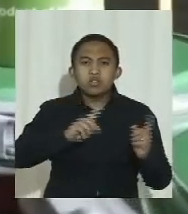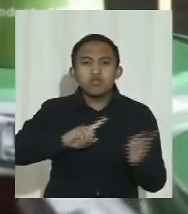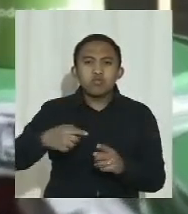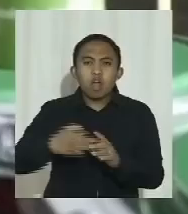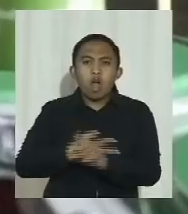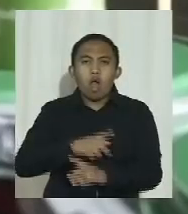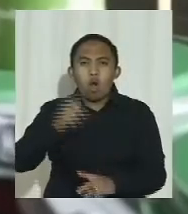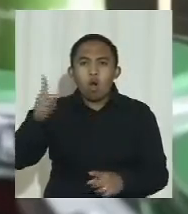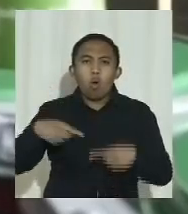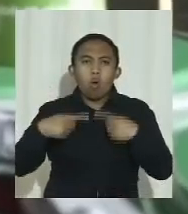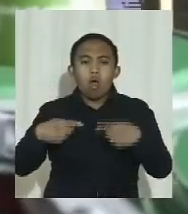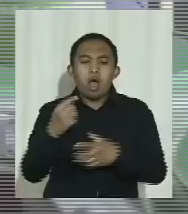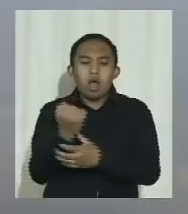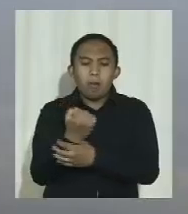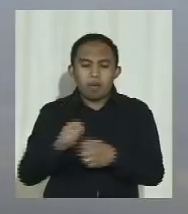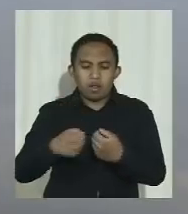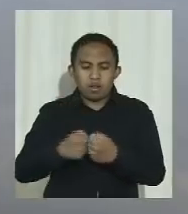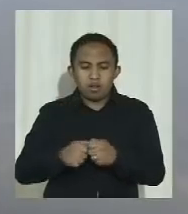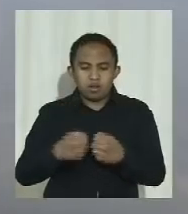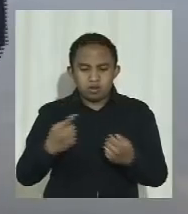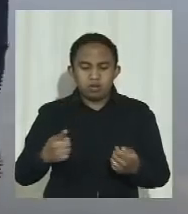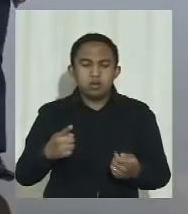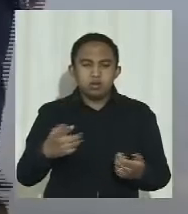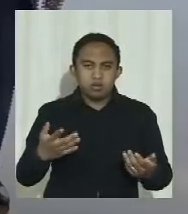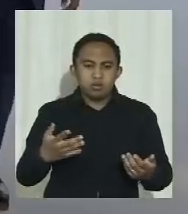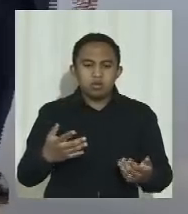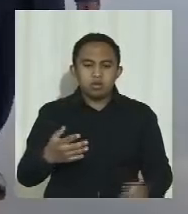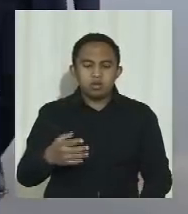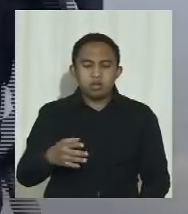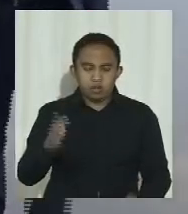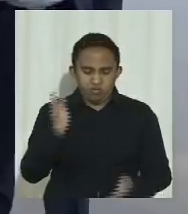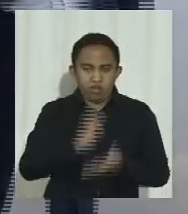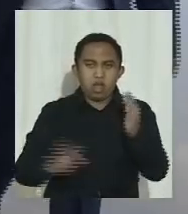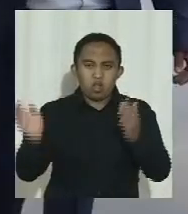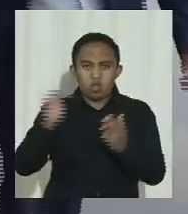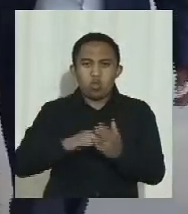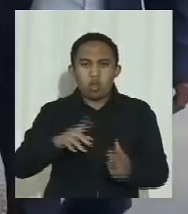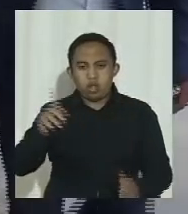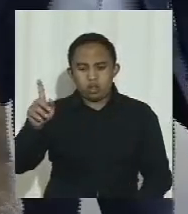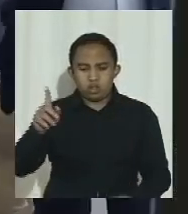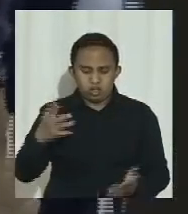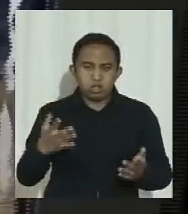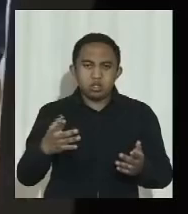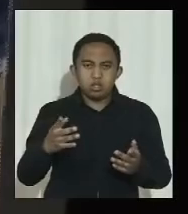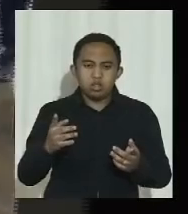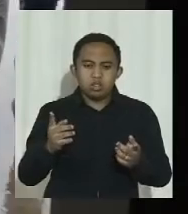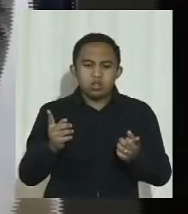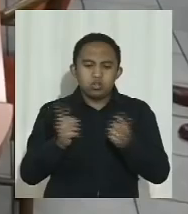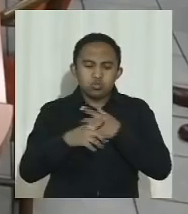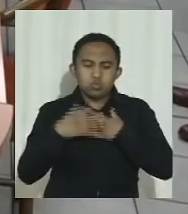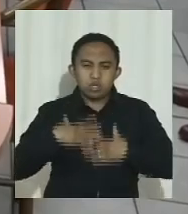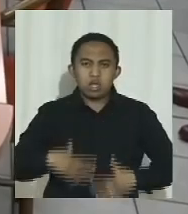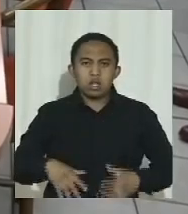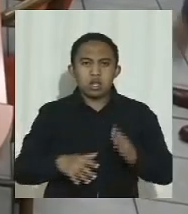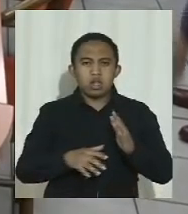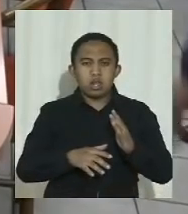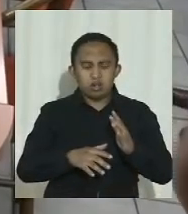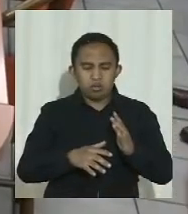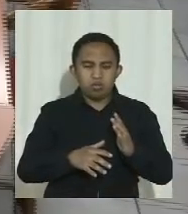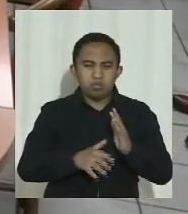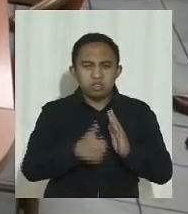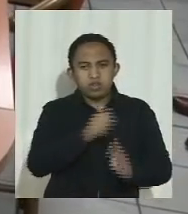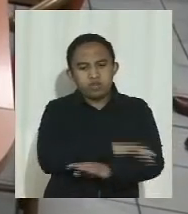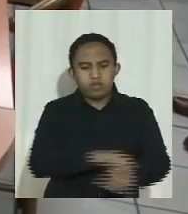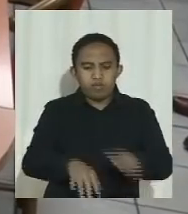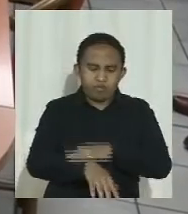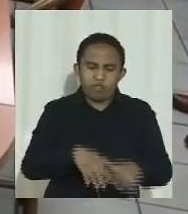amin'ny orinasa Ambatovia eto Toamasina. Nidina ifotony taty an-toerana ireo delegasiona nitarihan'ny ministry ny fahasalamam-bahoaka efa noraisina ny fepetra